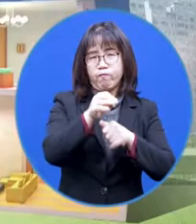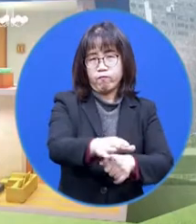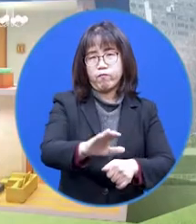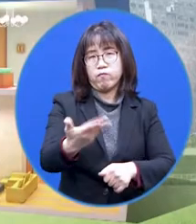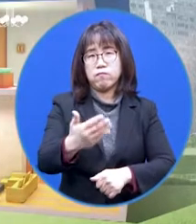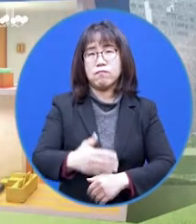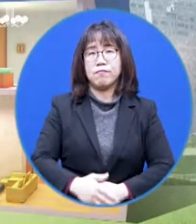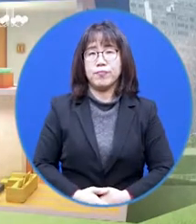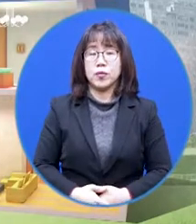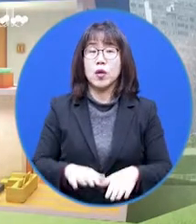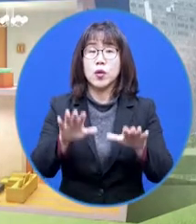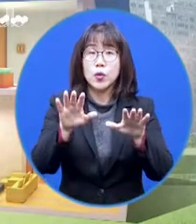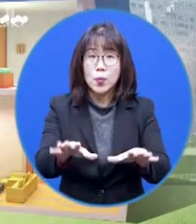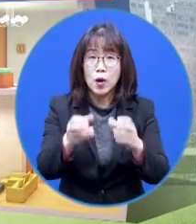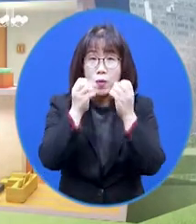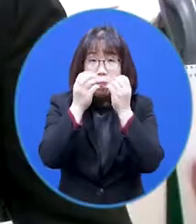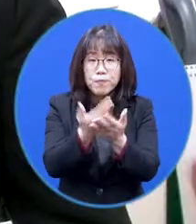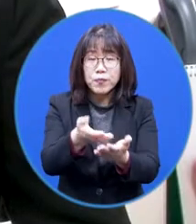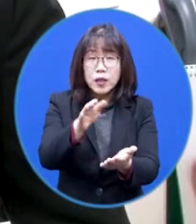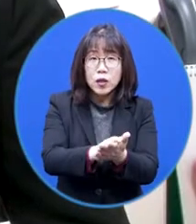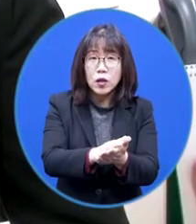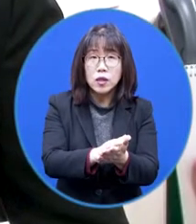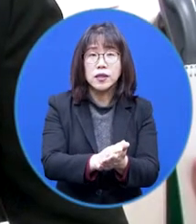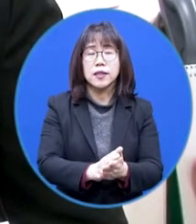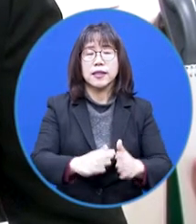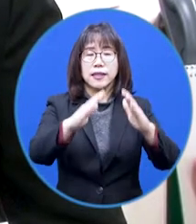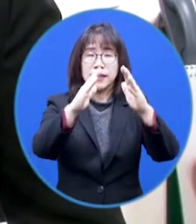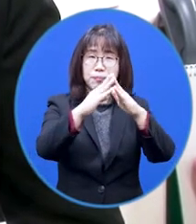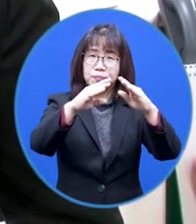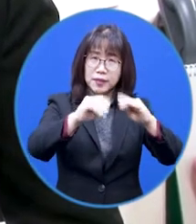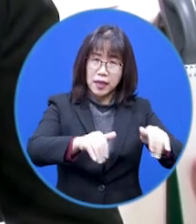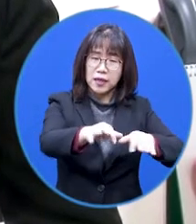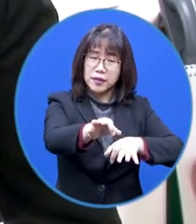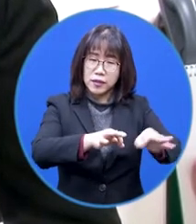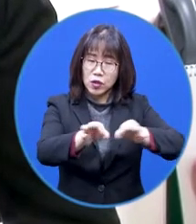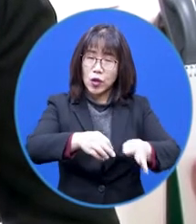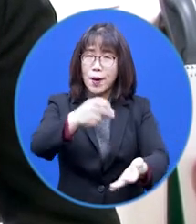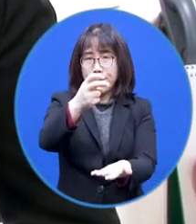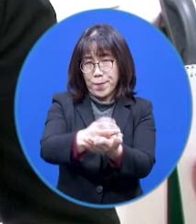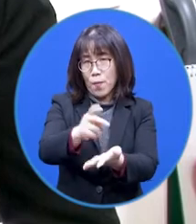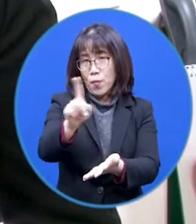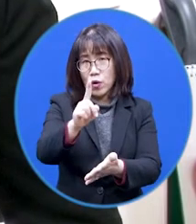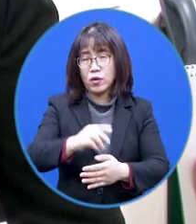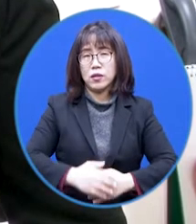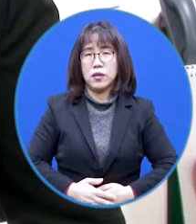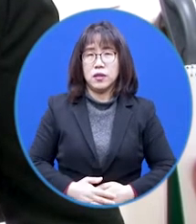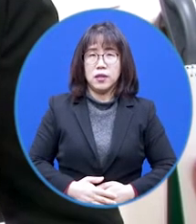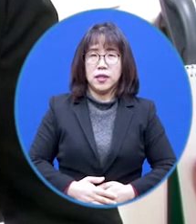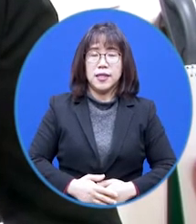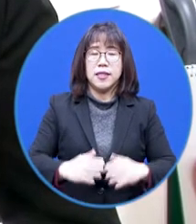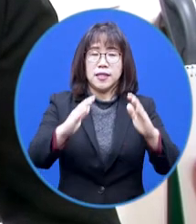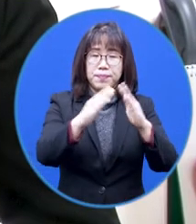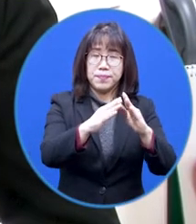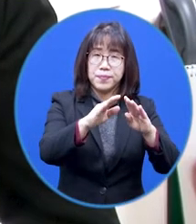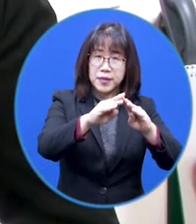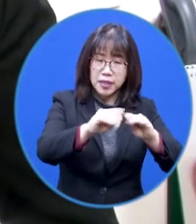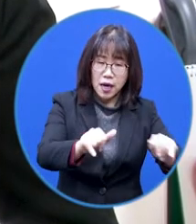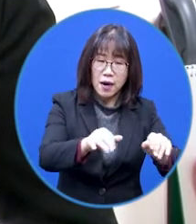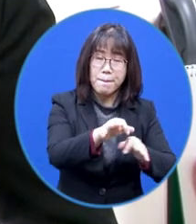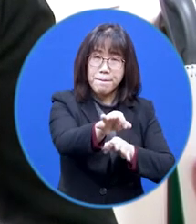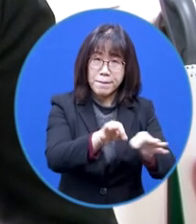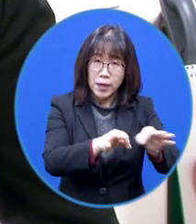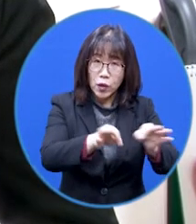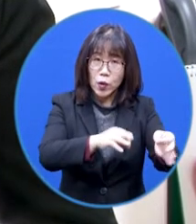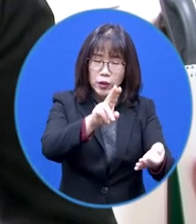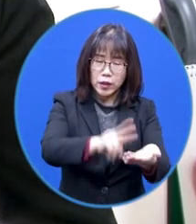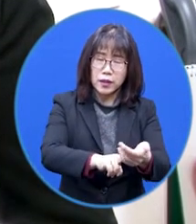과태료가 부과됩니다. 이번 개정 시행된 부동산 실거래 신고 등에 관한 법률은 부동산 실거래 정보의